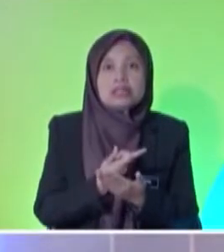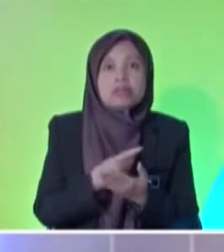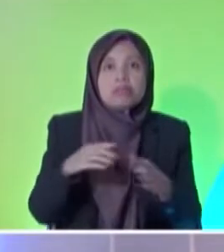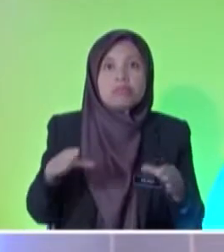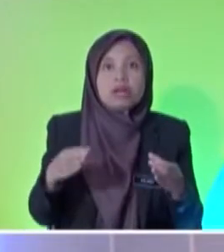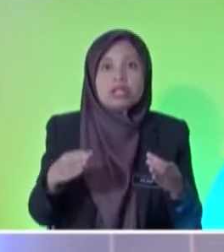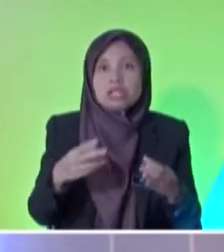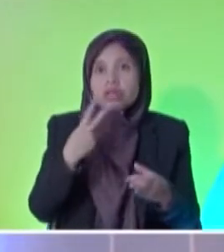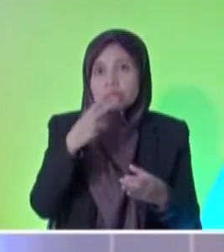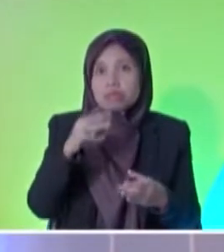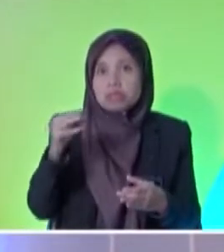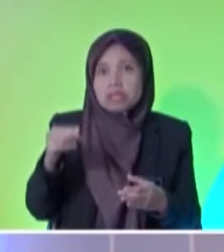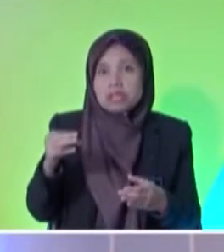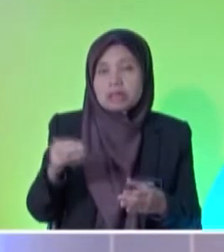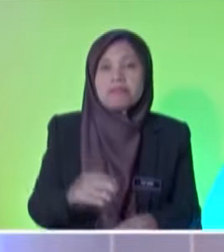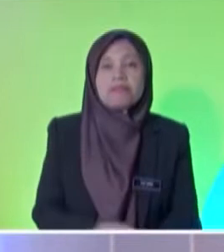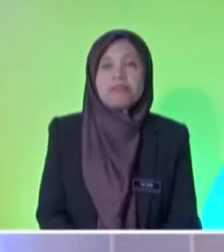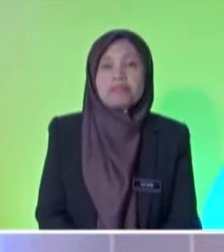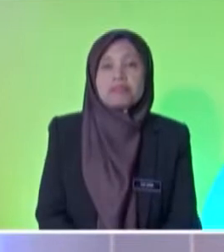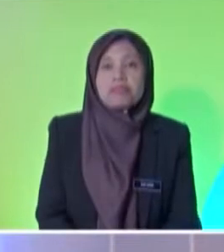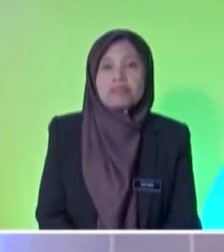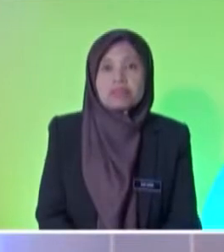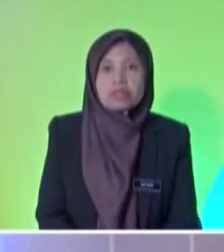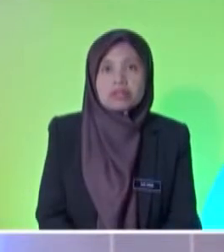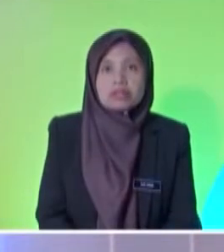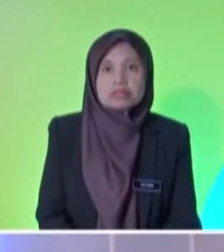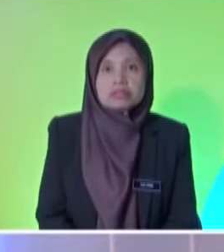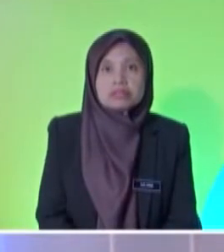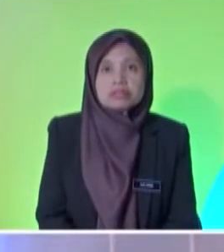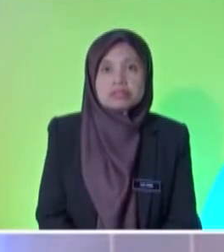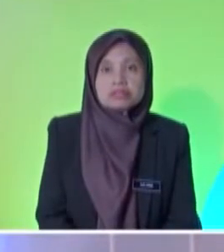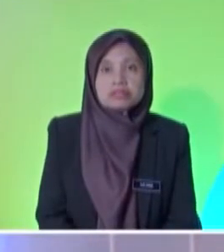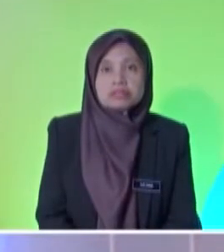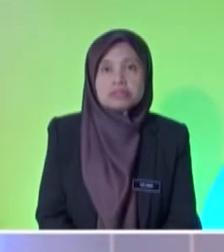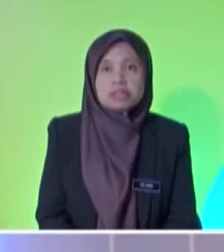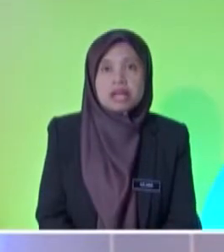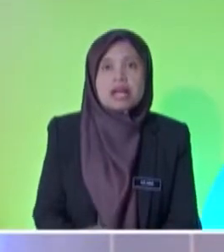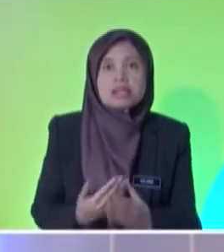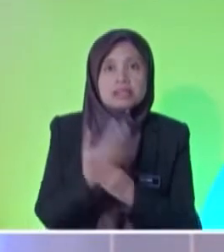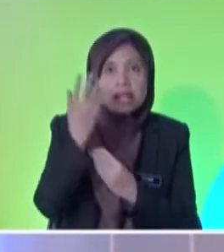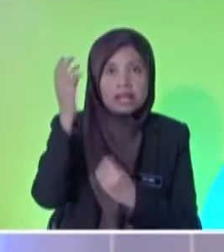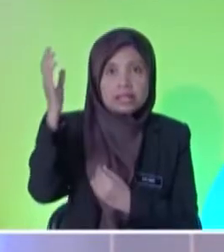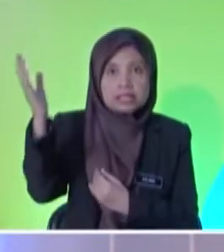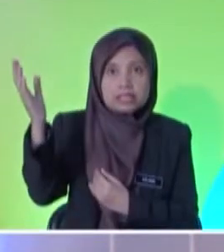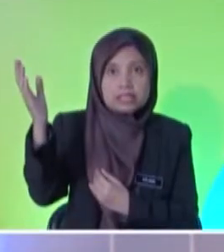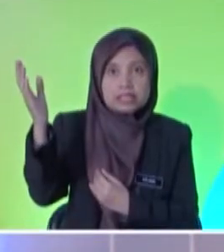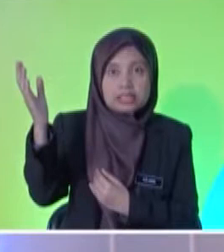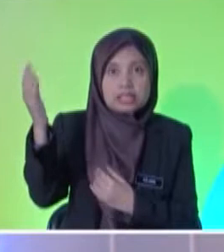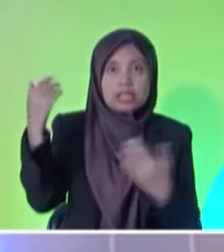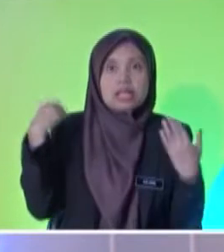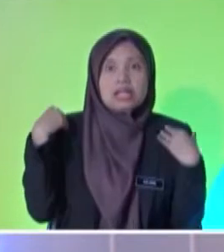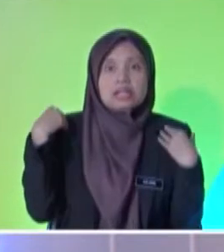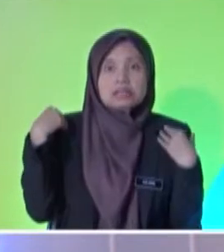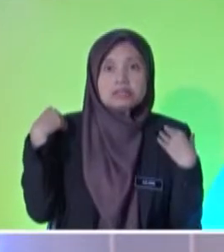tadi tengok mereka Maaf ya babi saya kecil Dikasih tak gunakaryana oke bayangan kanan berada